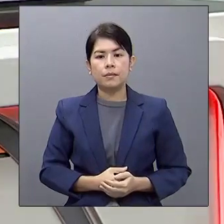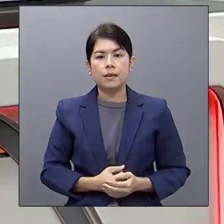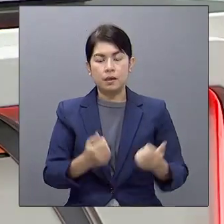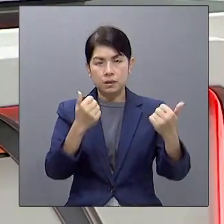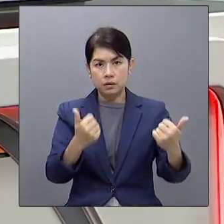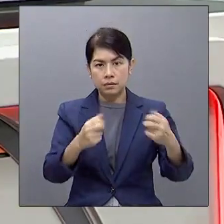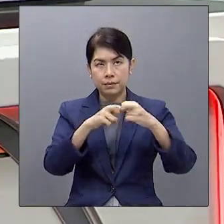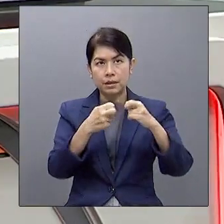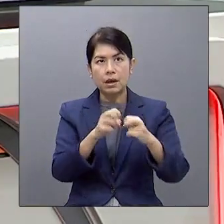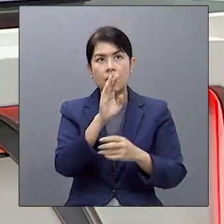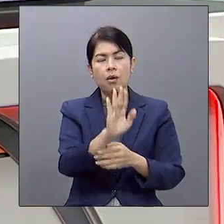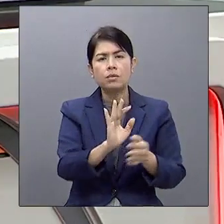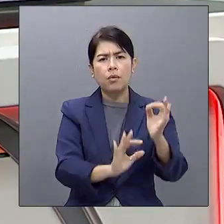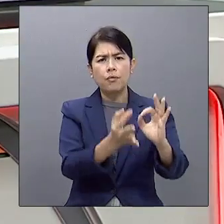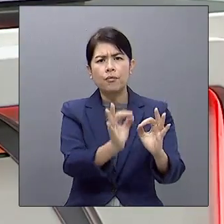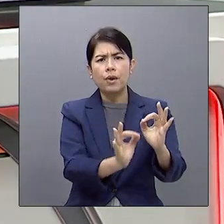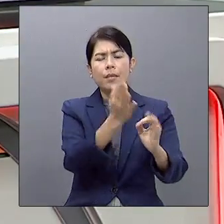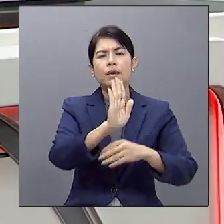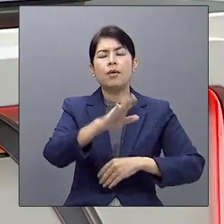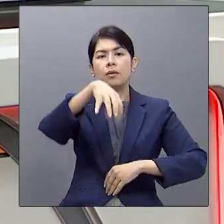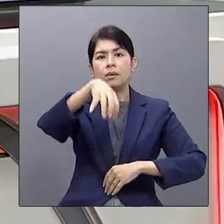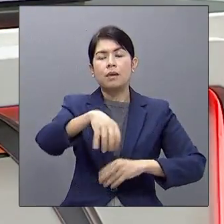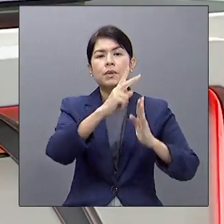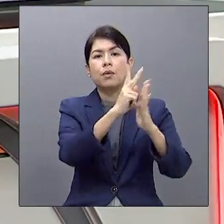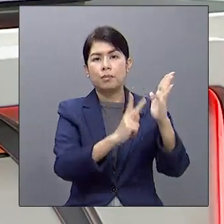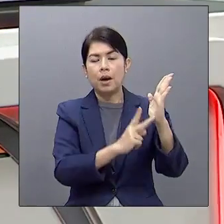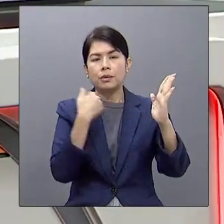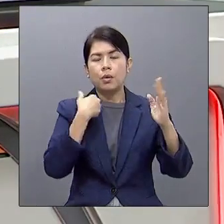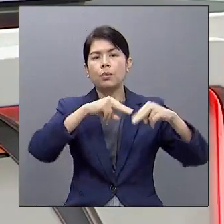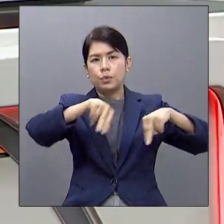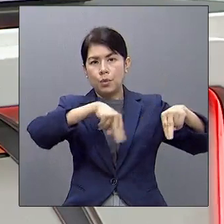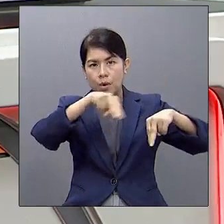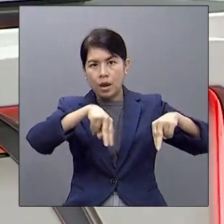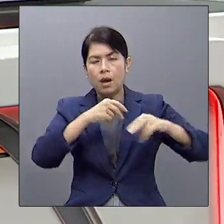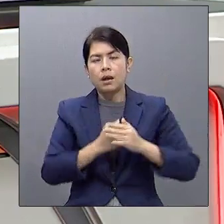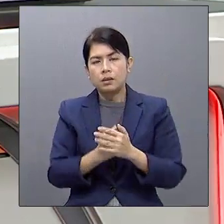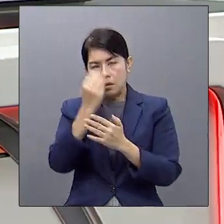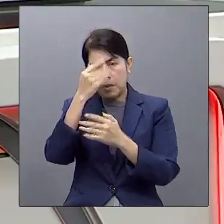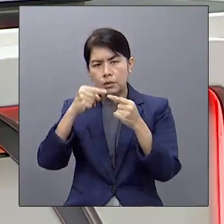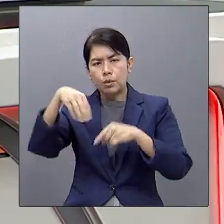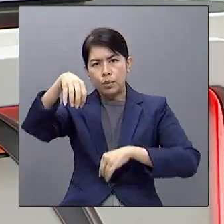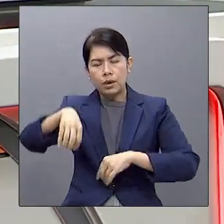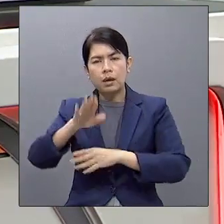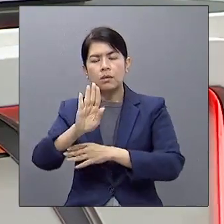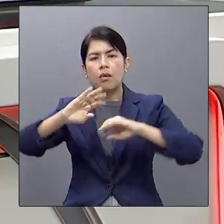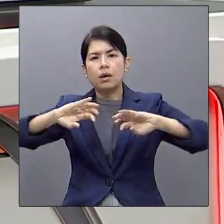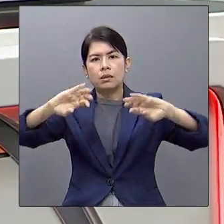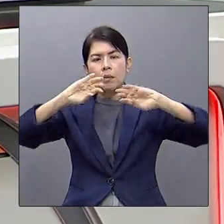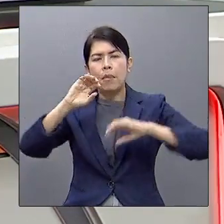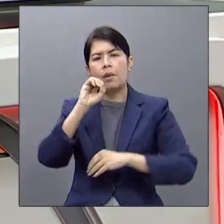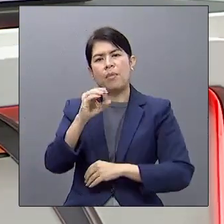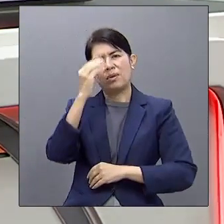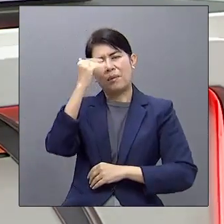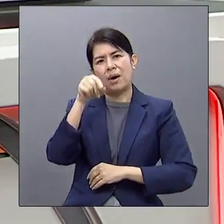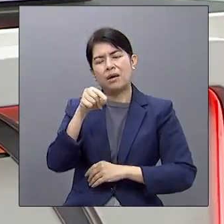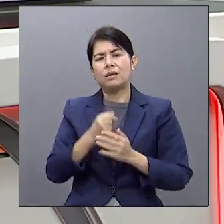ในเขตพื้นที่ป่าอนุรักษ์เนี่ยกำลังเกิดขึ้นในหลายจุดด้วยกันนะคะแล้วก็ถูกหน่วยงานของรัฐระบุว่ามาจากการจุด